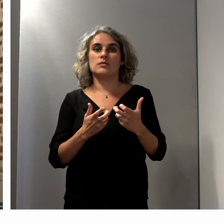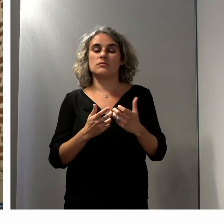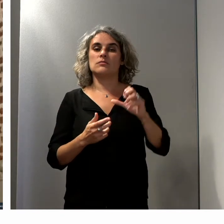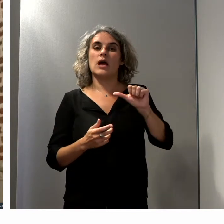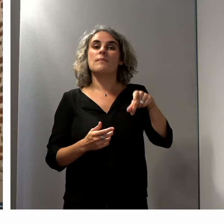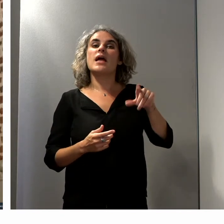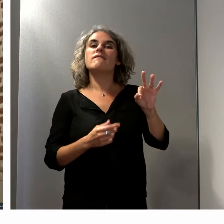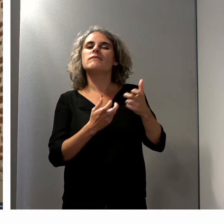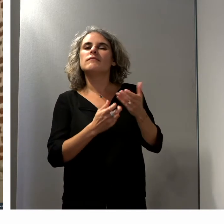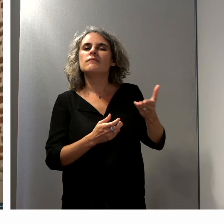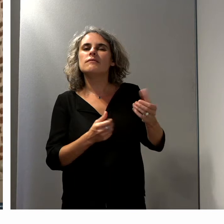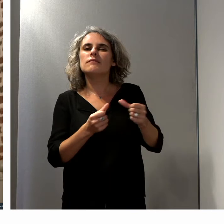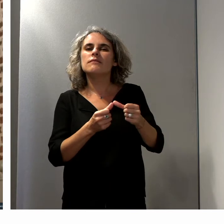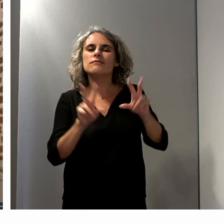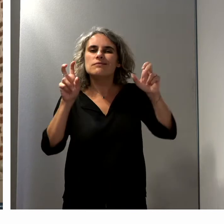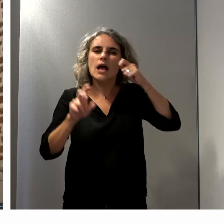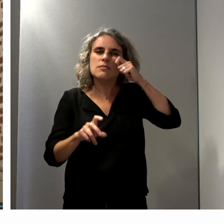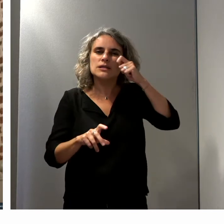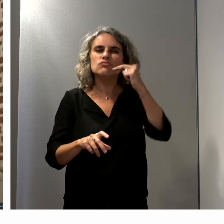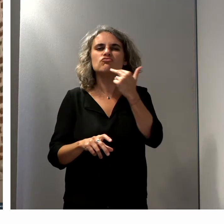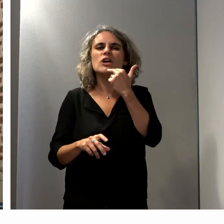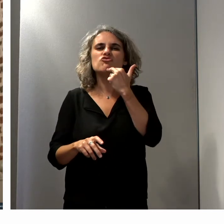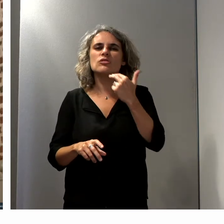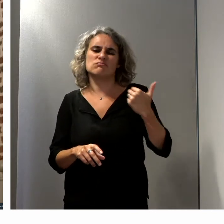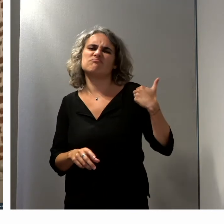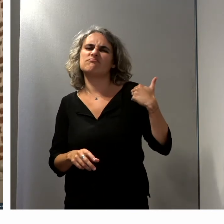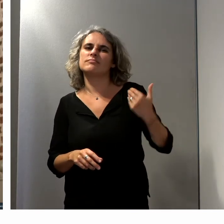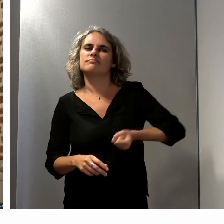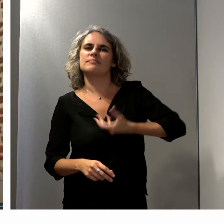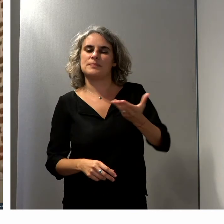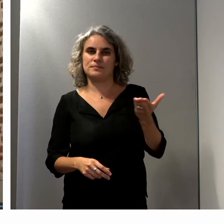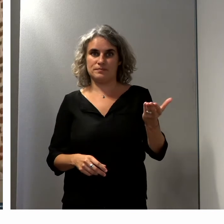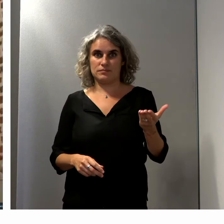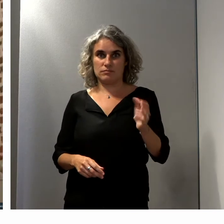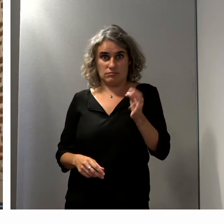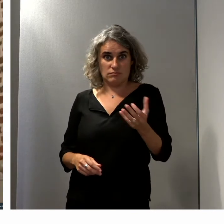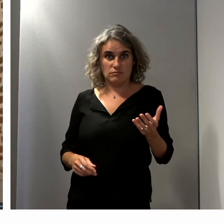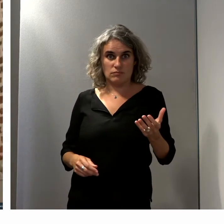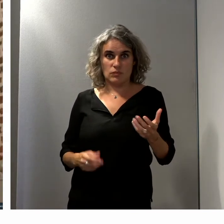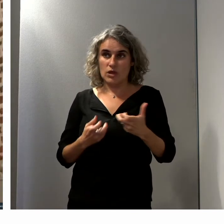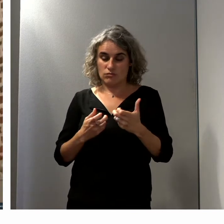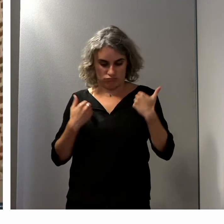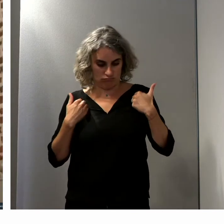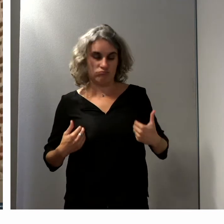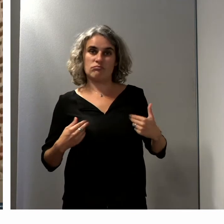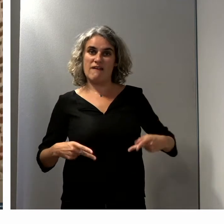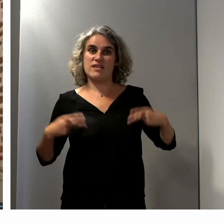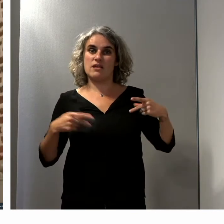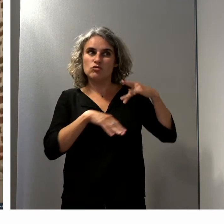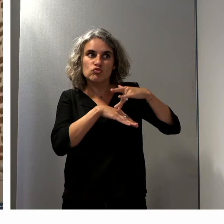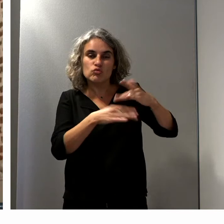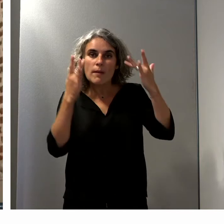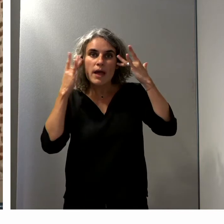met sur le développement de l'expertise d'usage, ce qui a été évoqué juste avant, hein, c'est de se dire qu'aussi transformer son propre expérience de vie